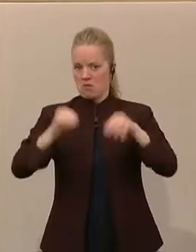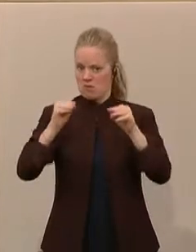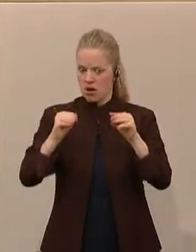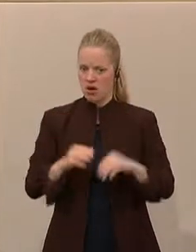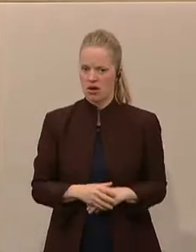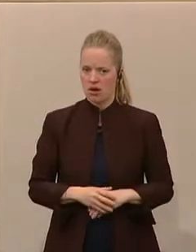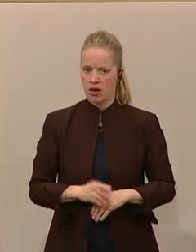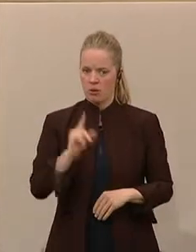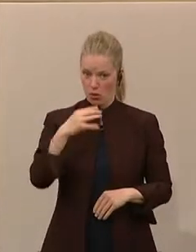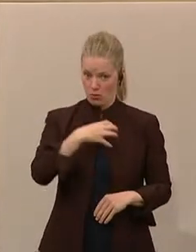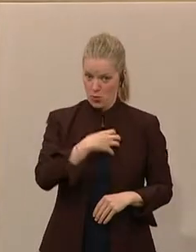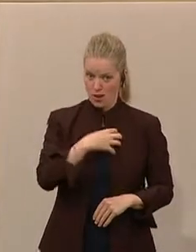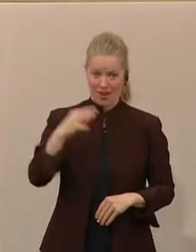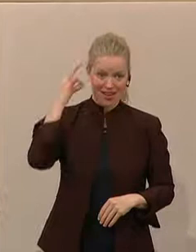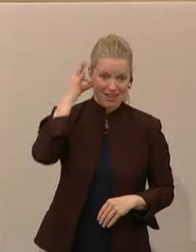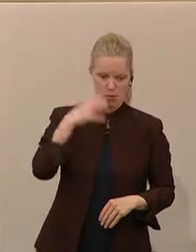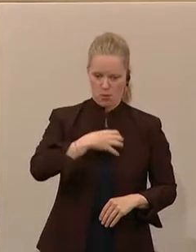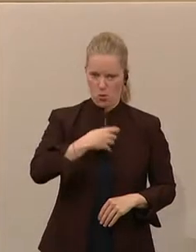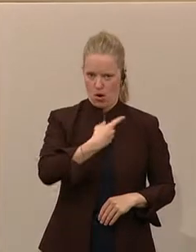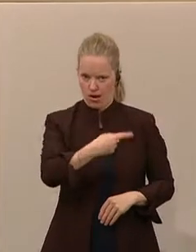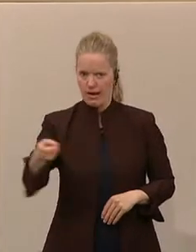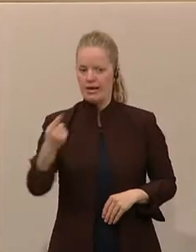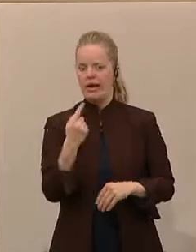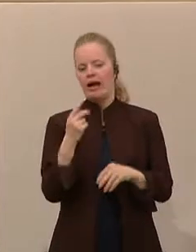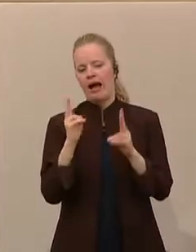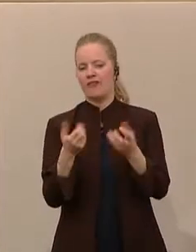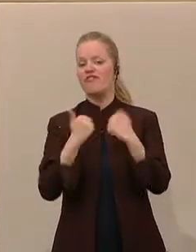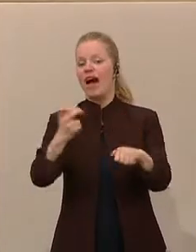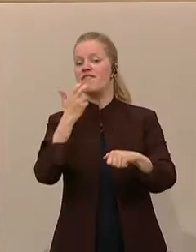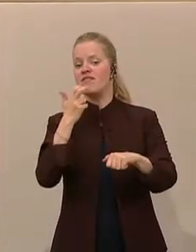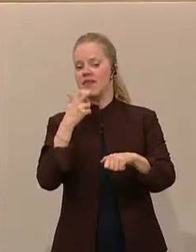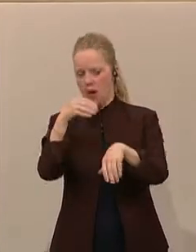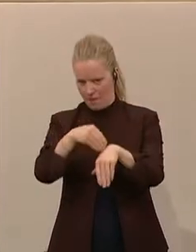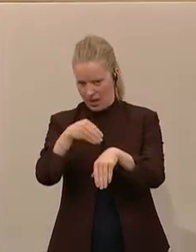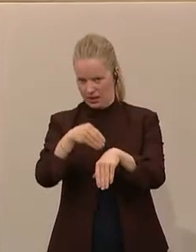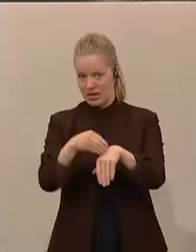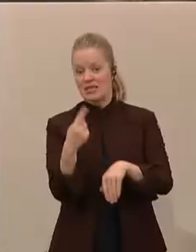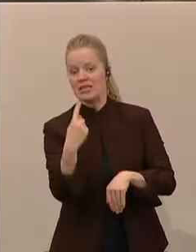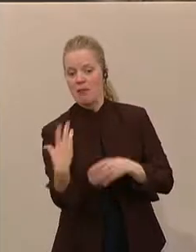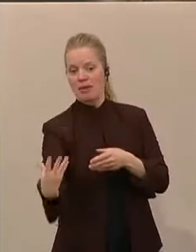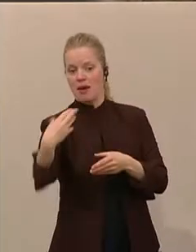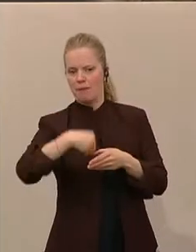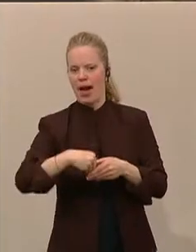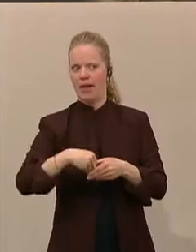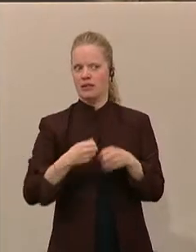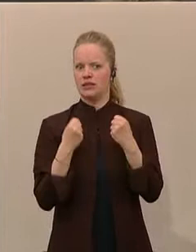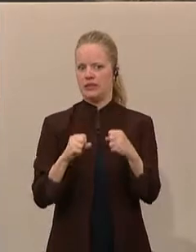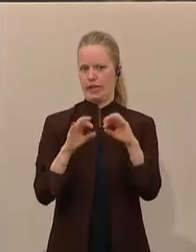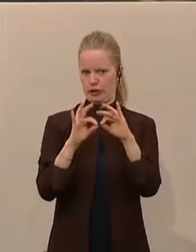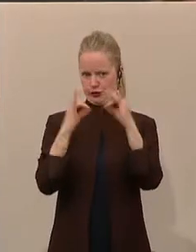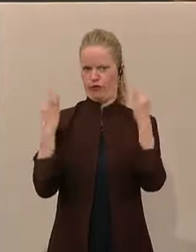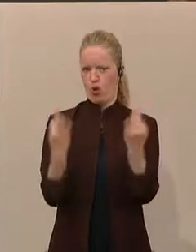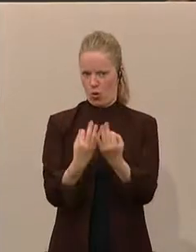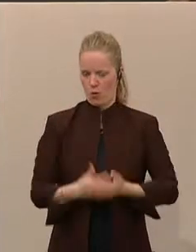Bürger, die sich freiwillig melden können, Teil der Sicherheitsforen sein. Sie werden dann die Menschen in